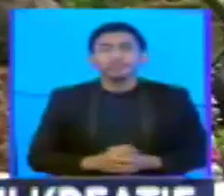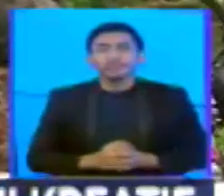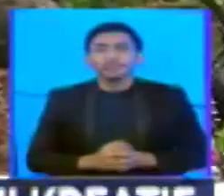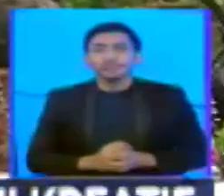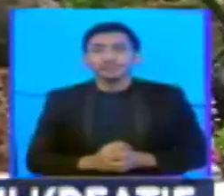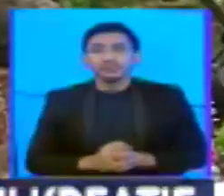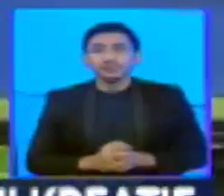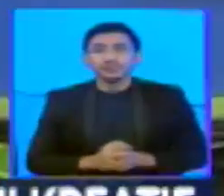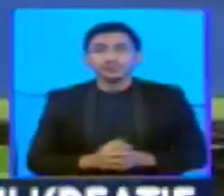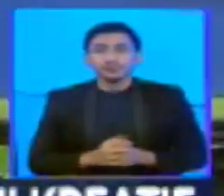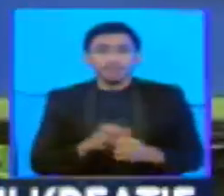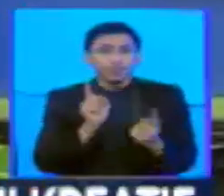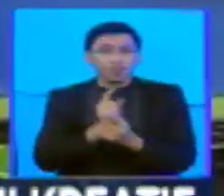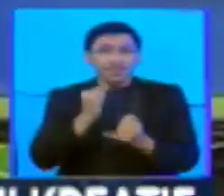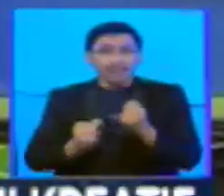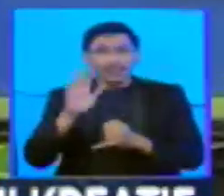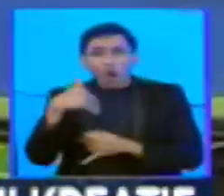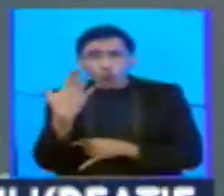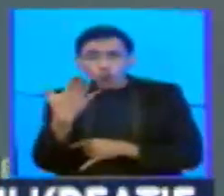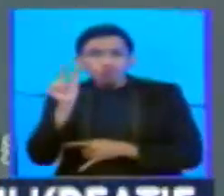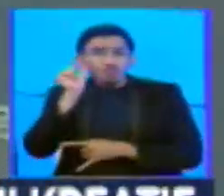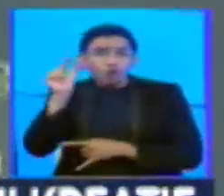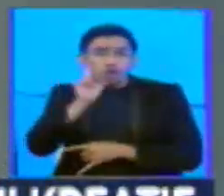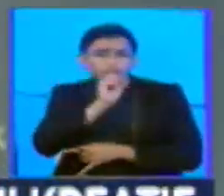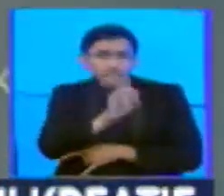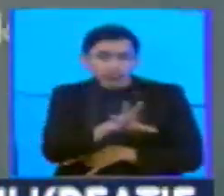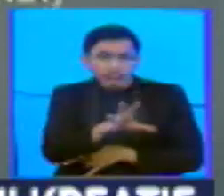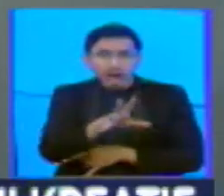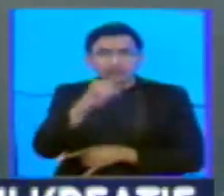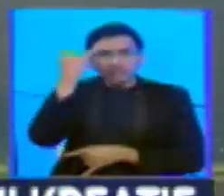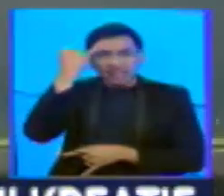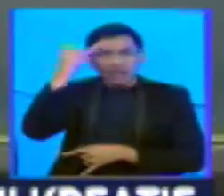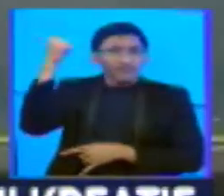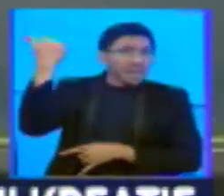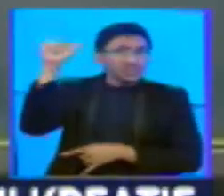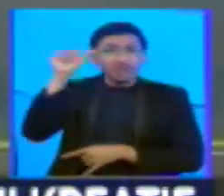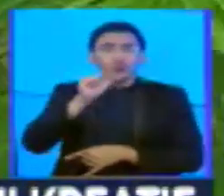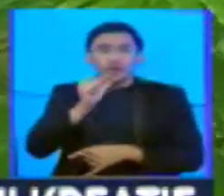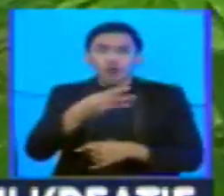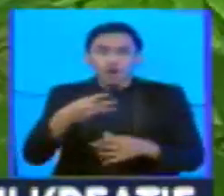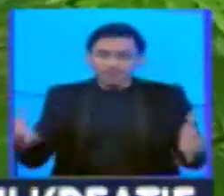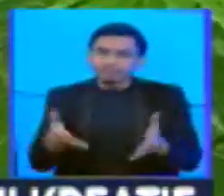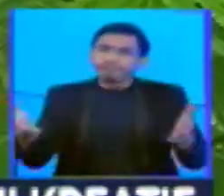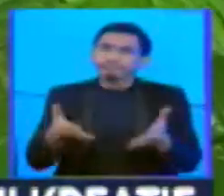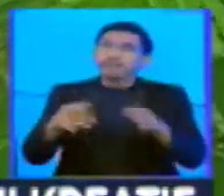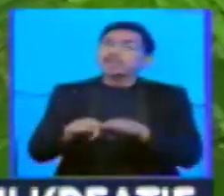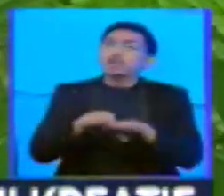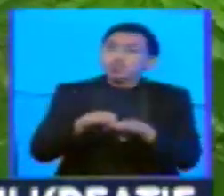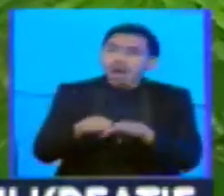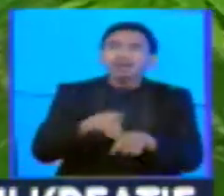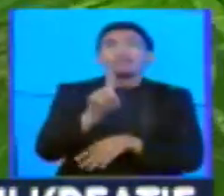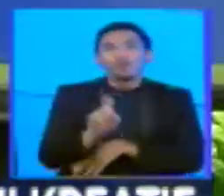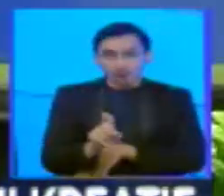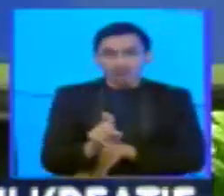tahun menparekraf sandiaga Uno menjelaskan inovasi dilakukan untuk mengembangkan pariwisata lebih baik yang disesuaikan dengan kebutuhan wisata di